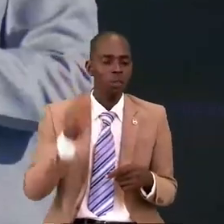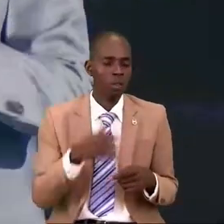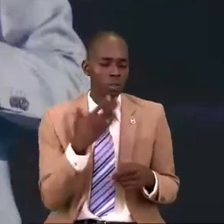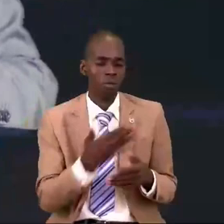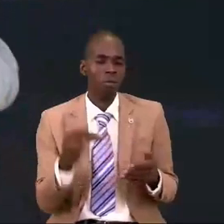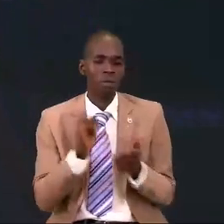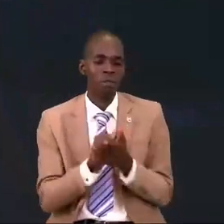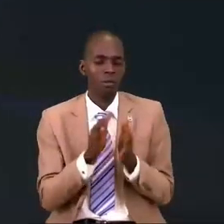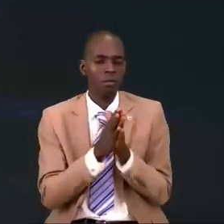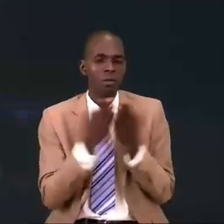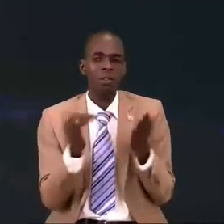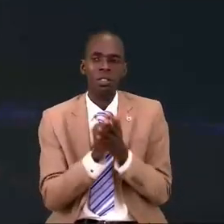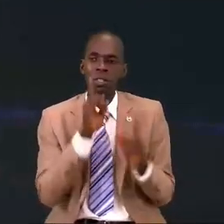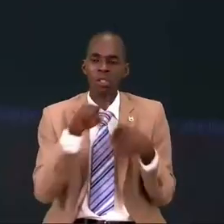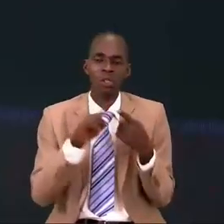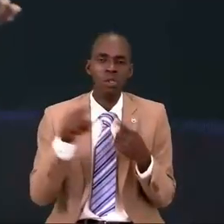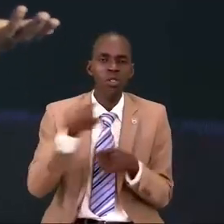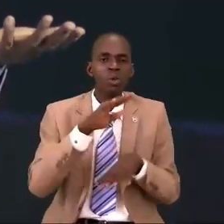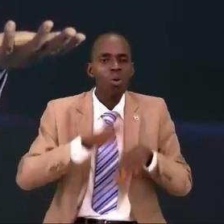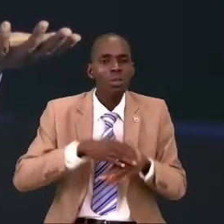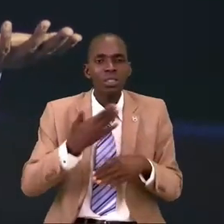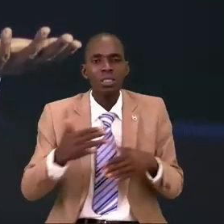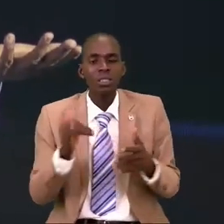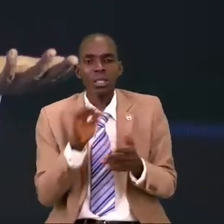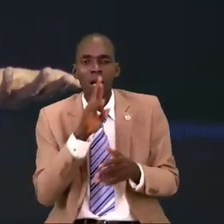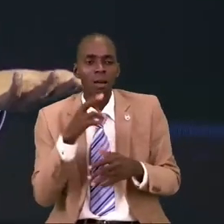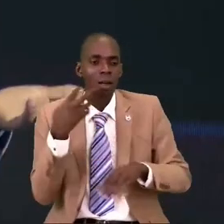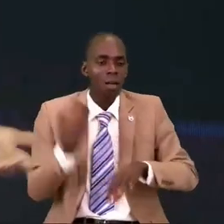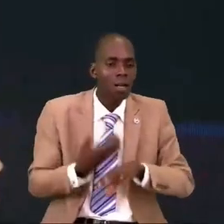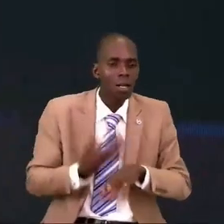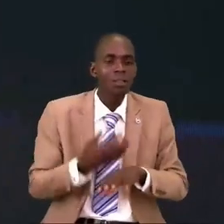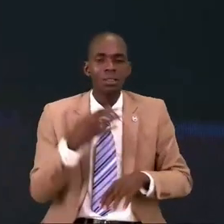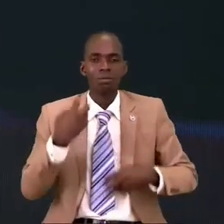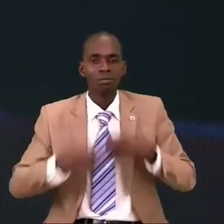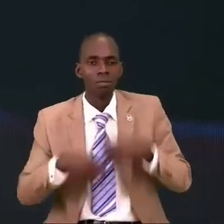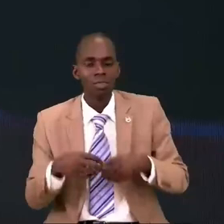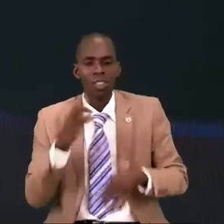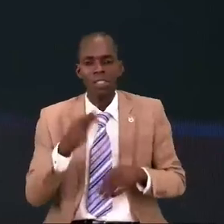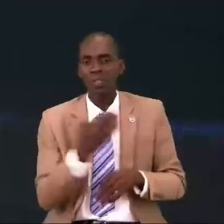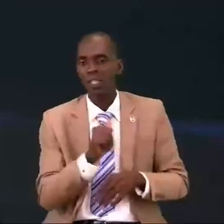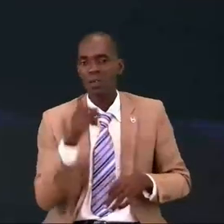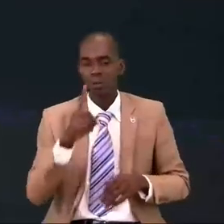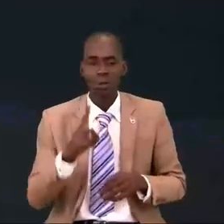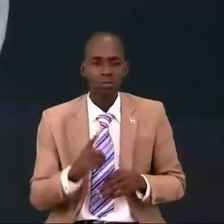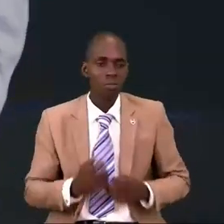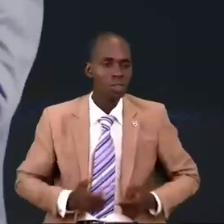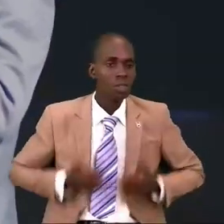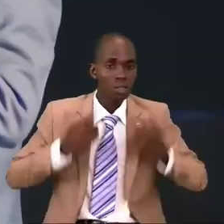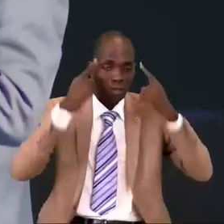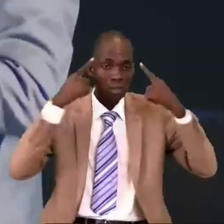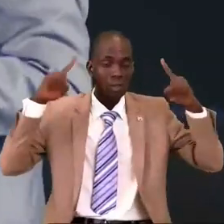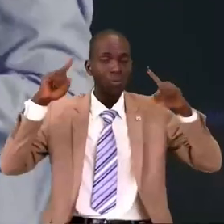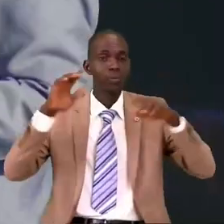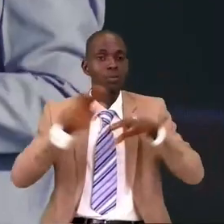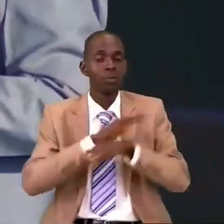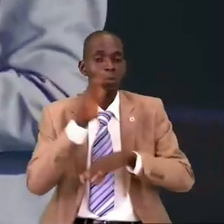quelqu'un survit dans cette communauté, ce serait vraiment une chose exceptionnelle. Si c'est ce que toi, tu te nourris chaque jour, tu n'auras jamais le courage.